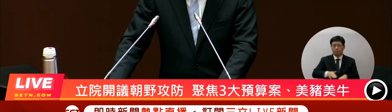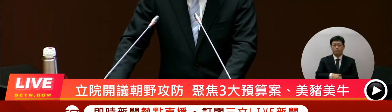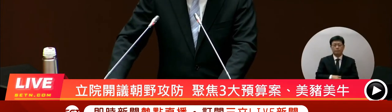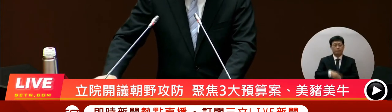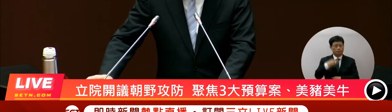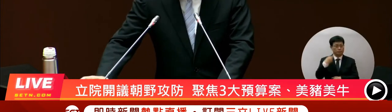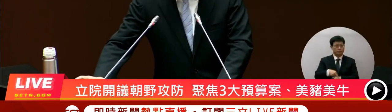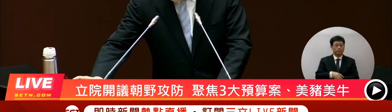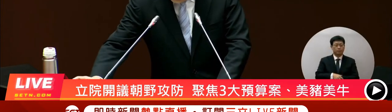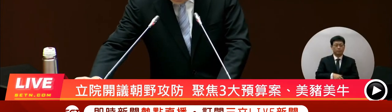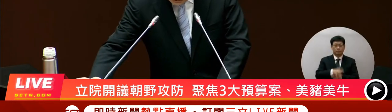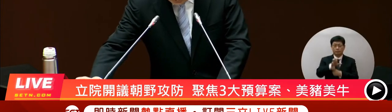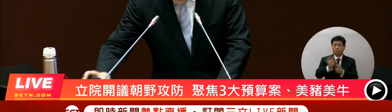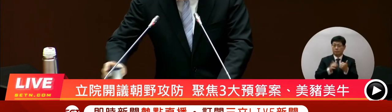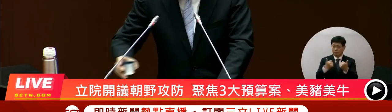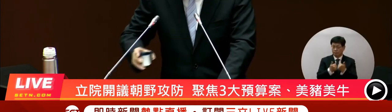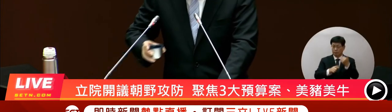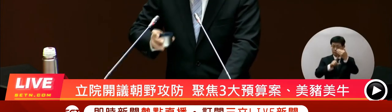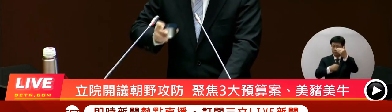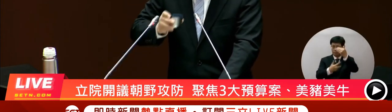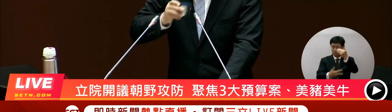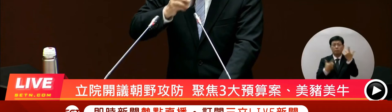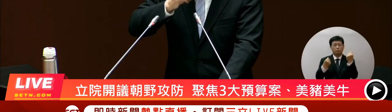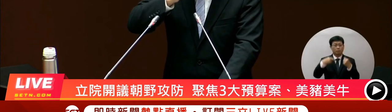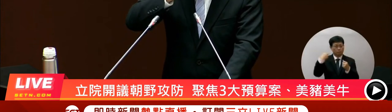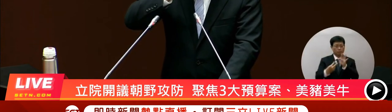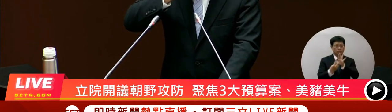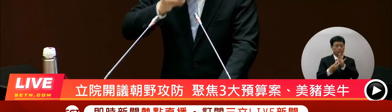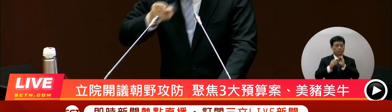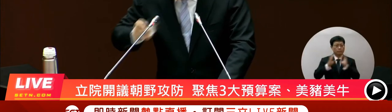外，农委会九月七日也重申，